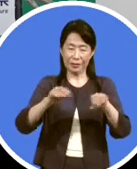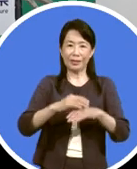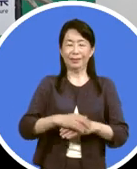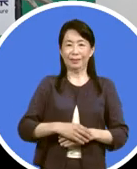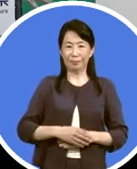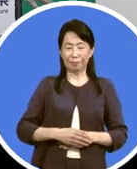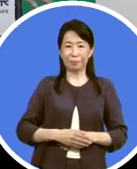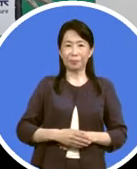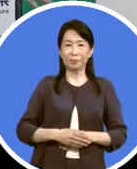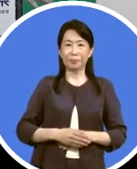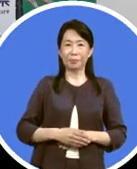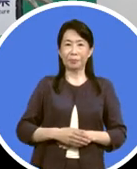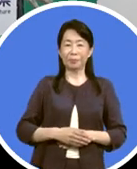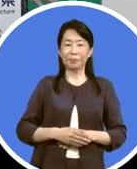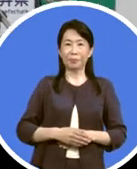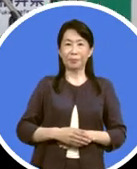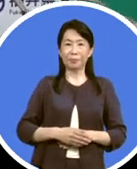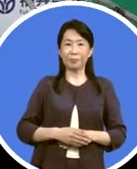ます